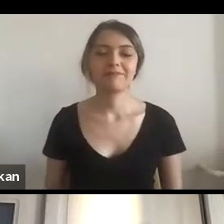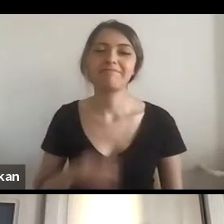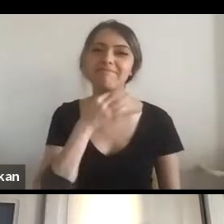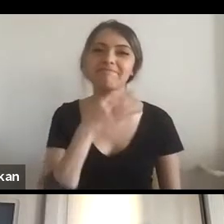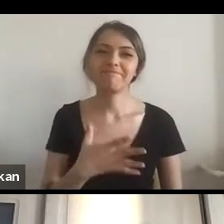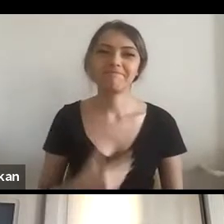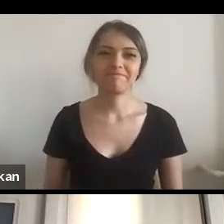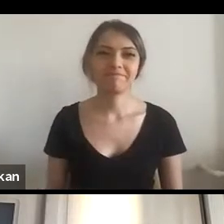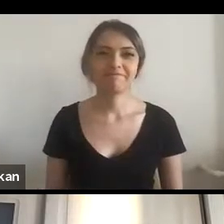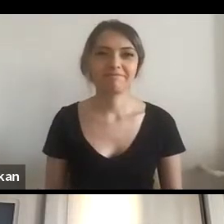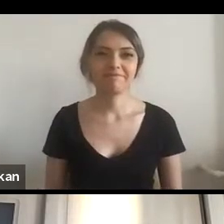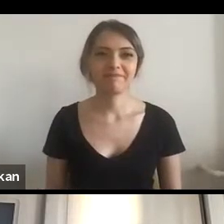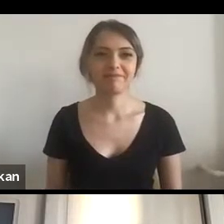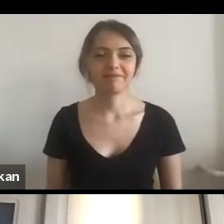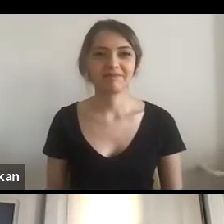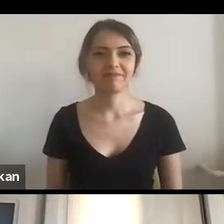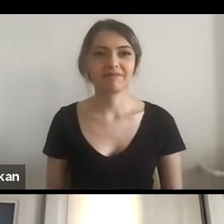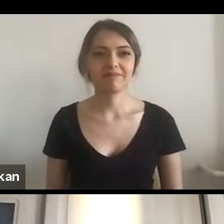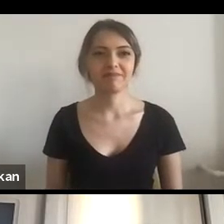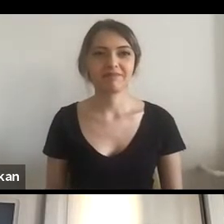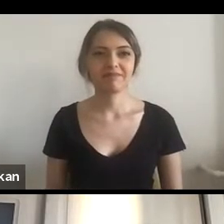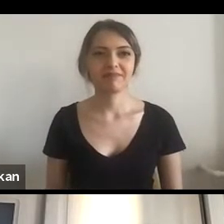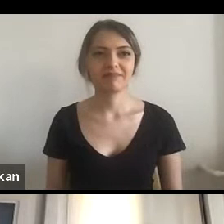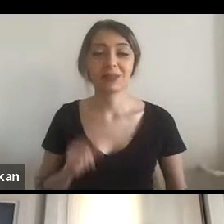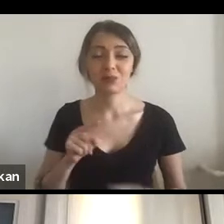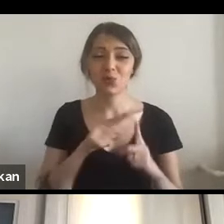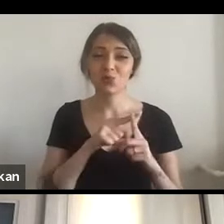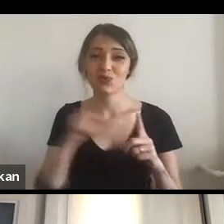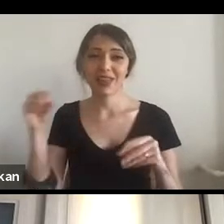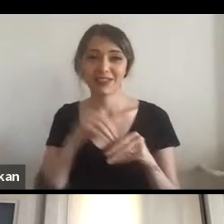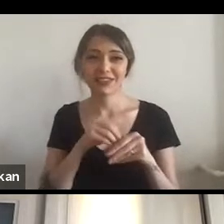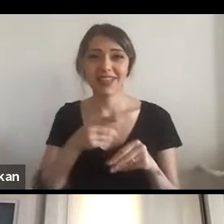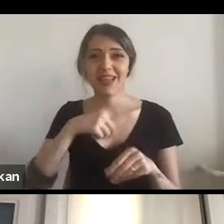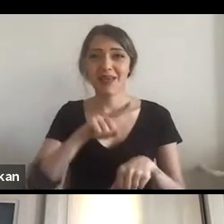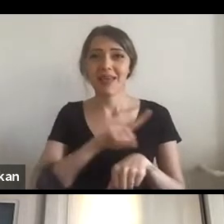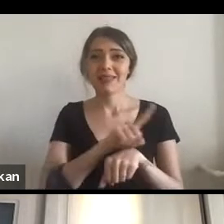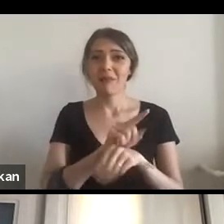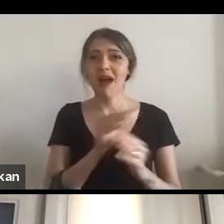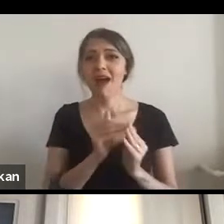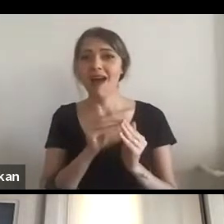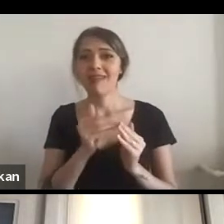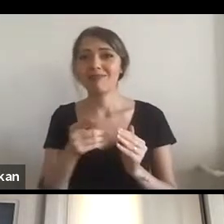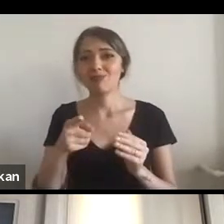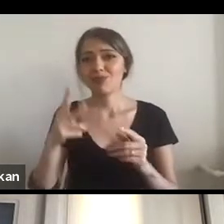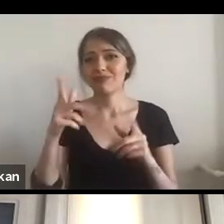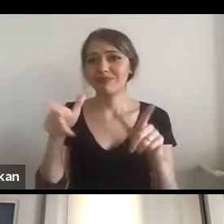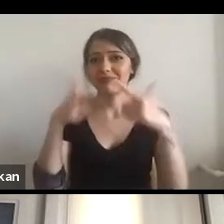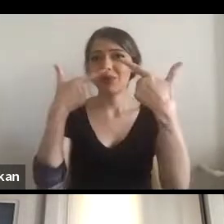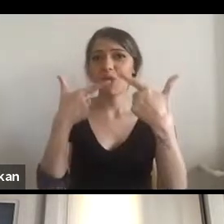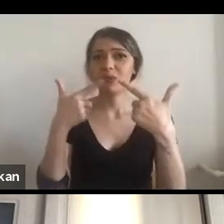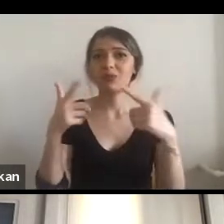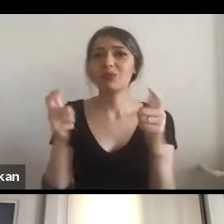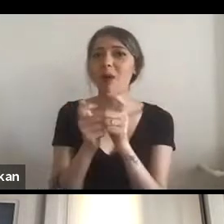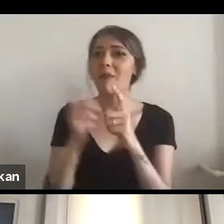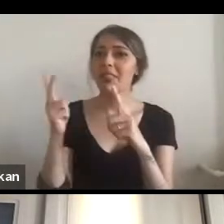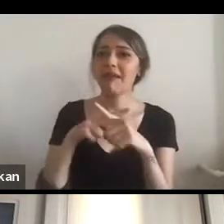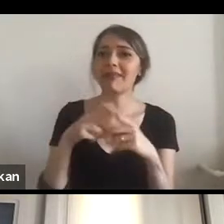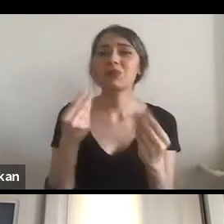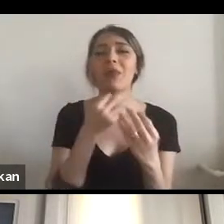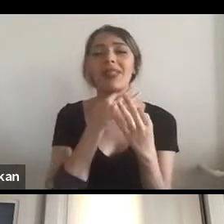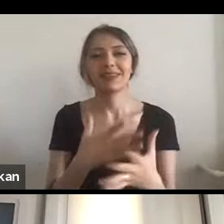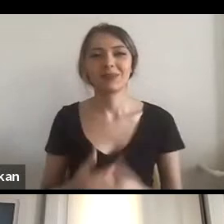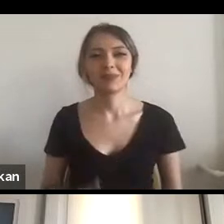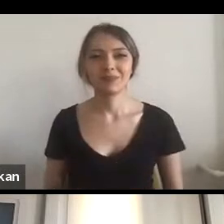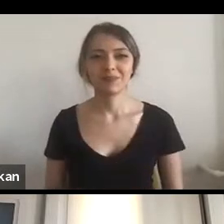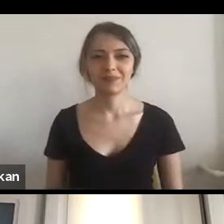süreçte de yine de zaman ayırıp bizime katıldığınız için, bu toplantıya, bu seminere katıldığınız için de teşekkürler. Ben